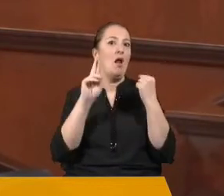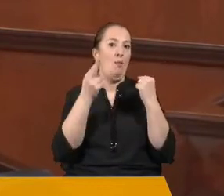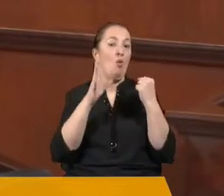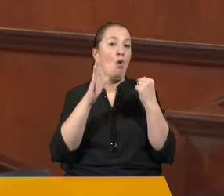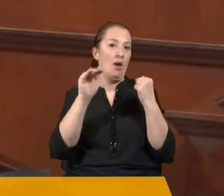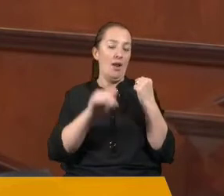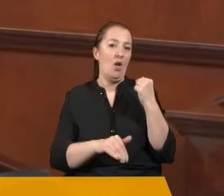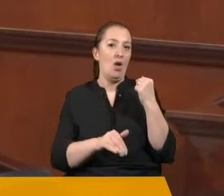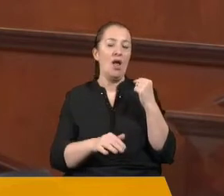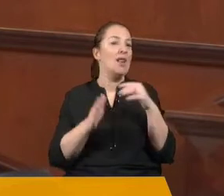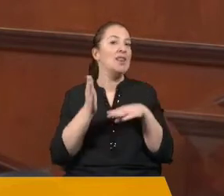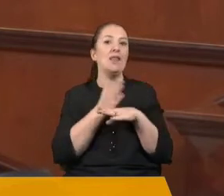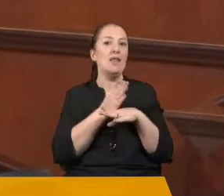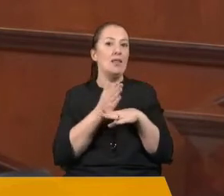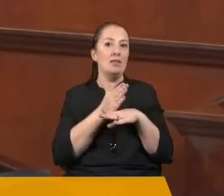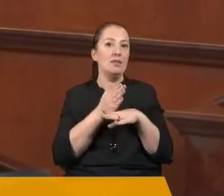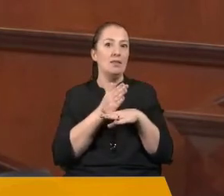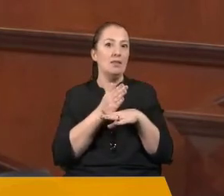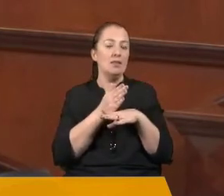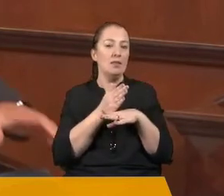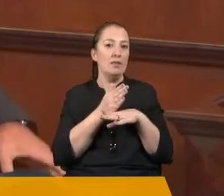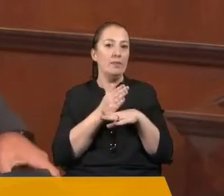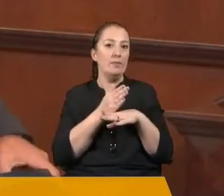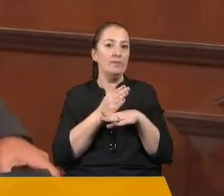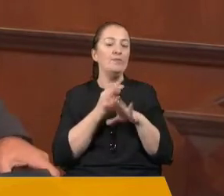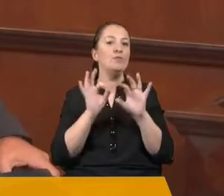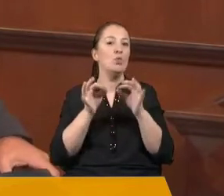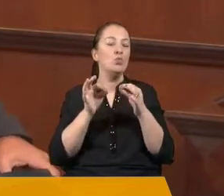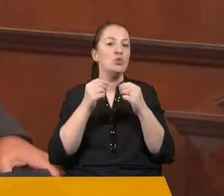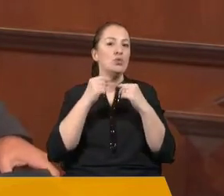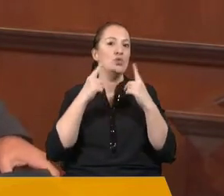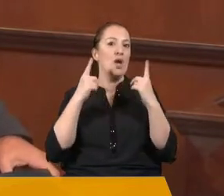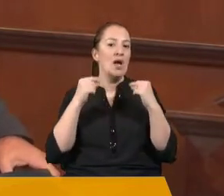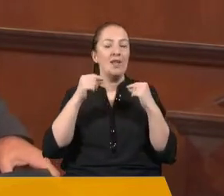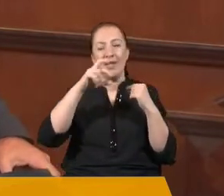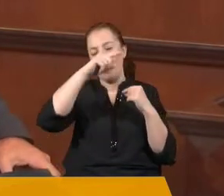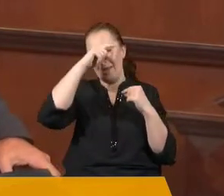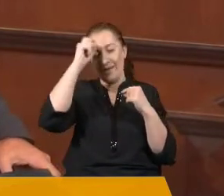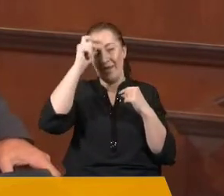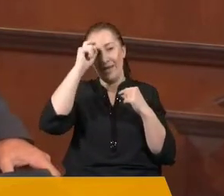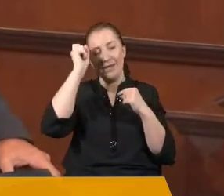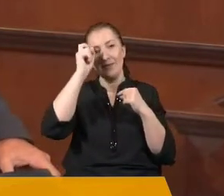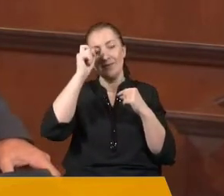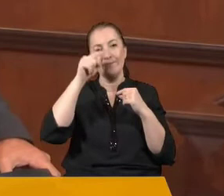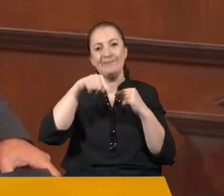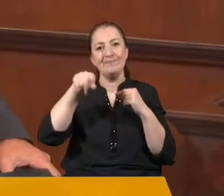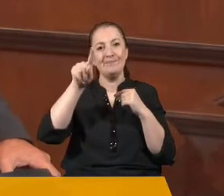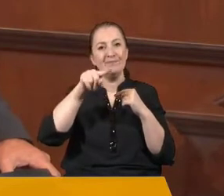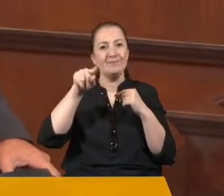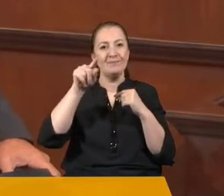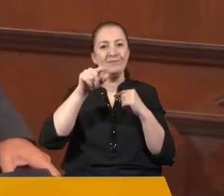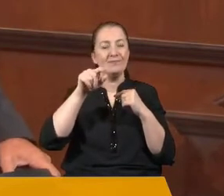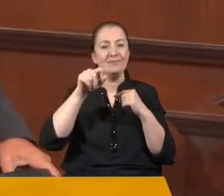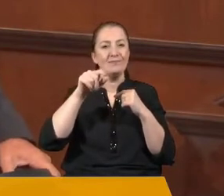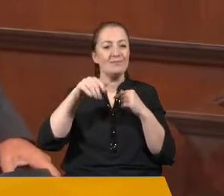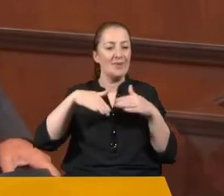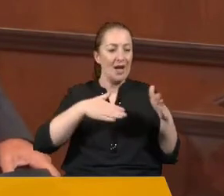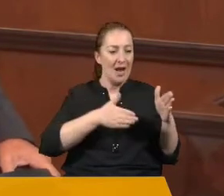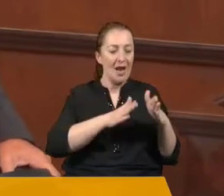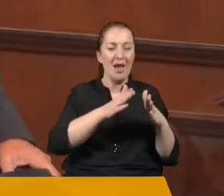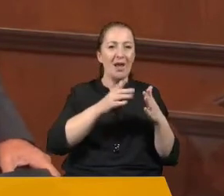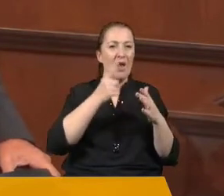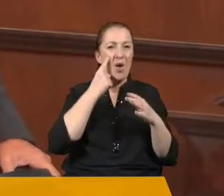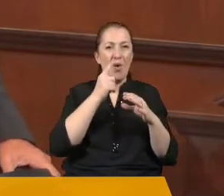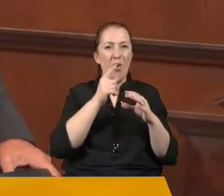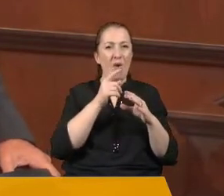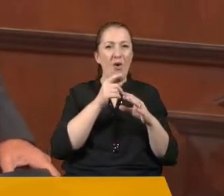geliyor. Nedeni ise Gümüşyaka'daki yazlık bölgelerindeki kanalizasyonların oluk oluk